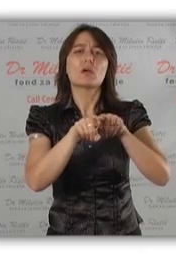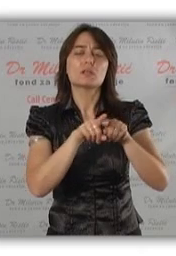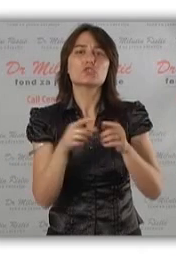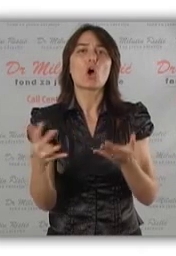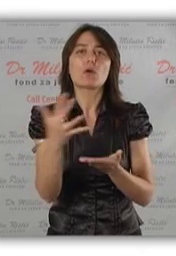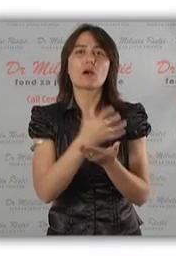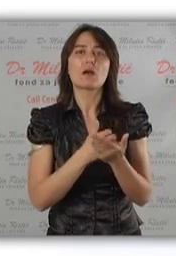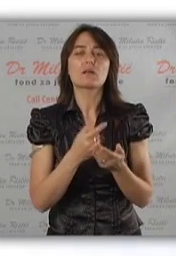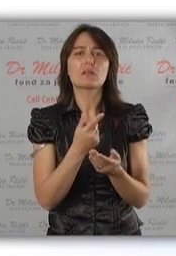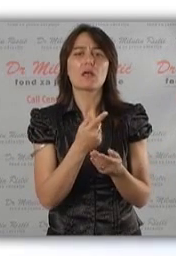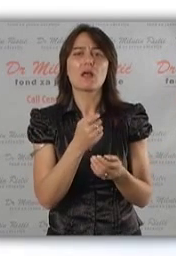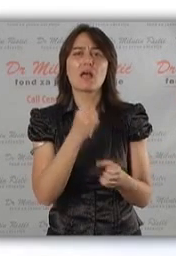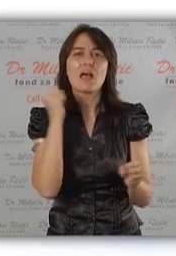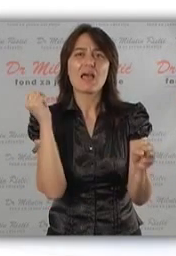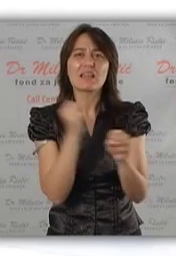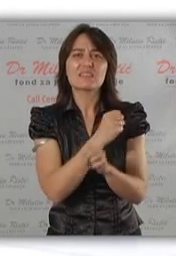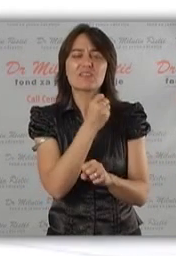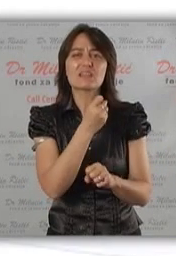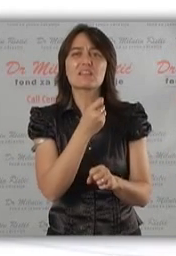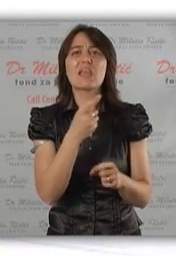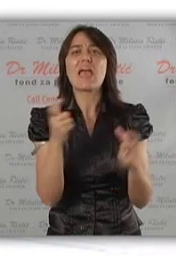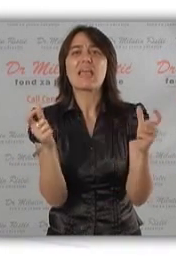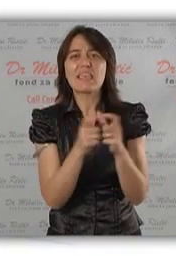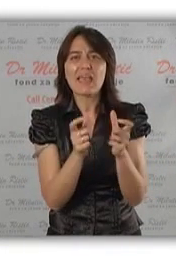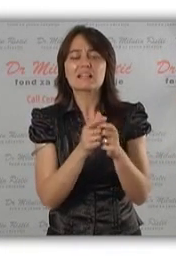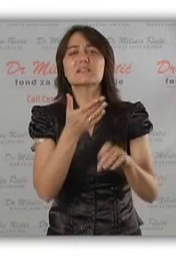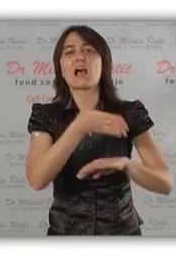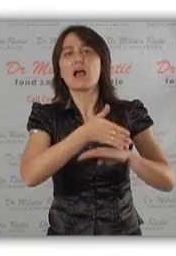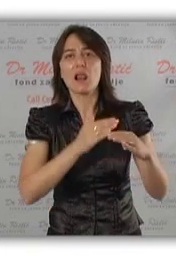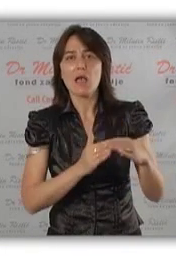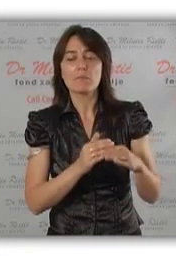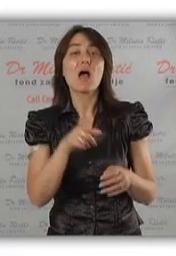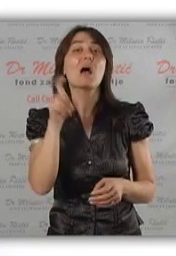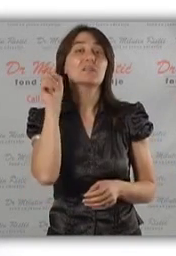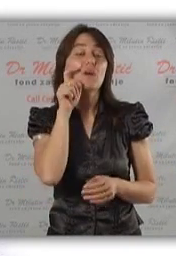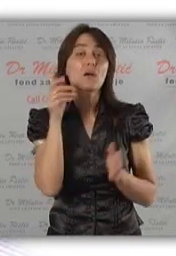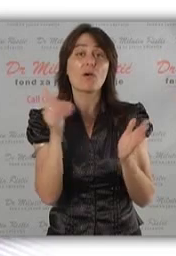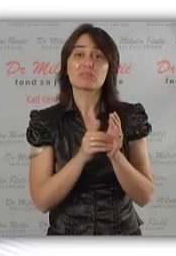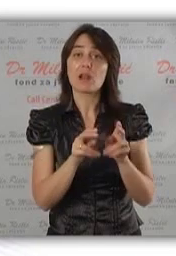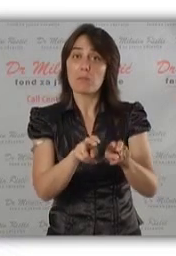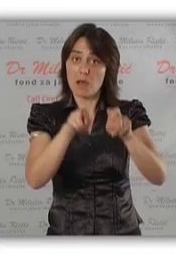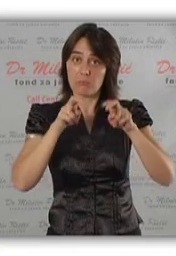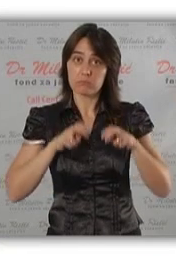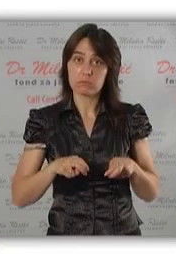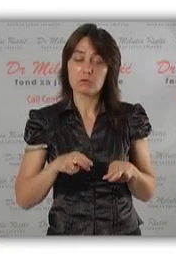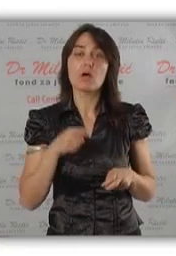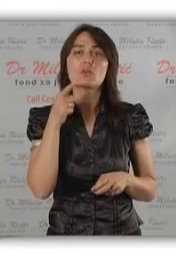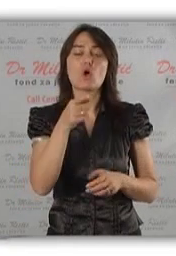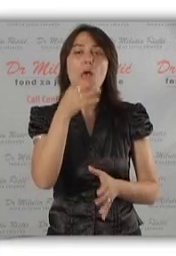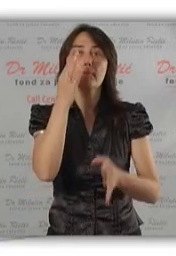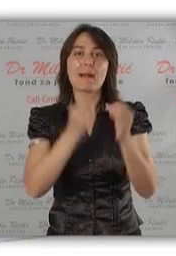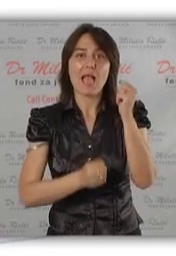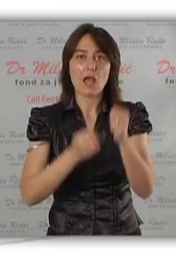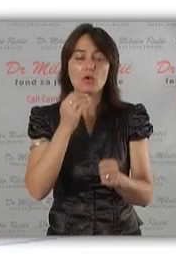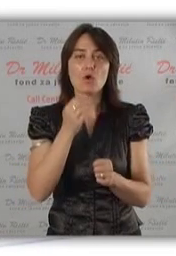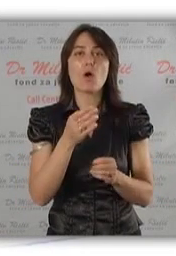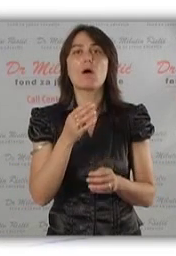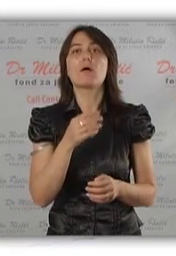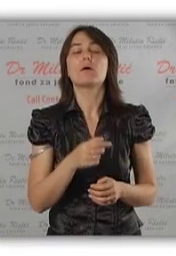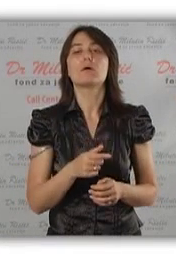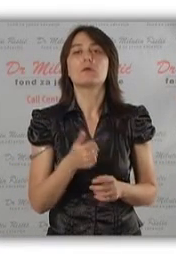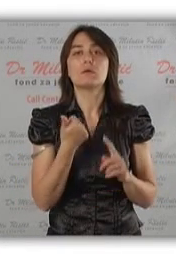spomenula, savjetuje se isto da se konzumira dvopek i tvrdi neki keks, a ono što je svakako treba izostaviti, to